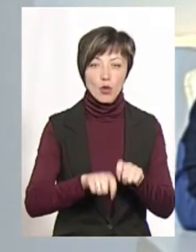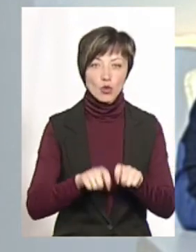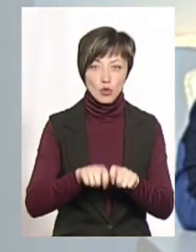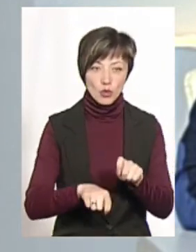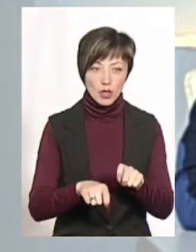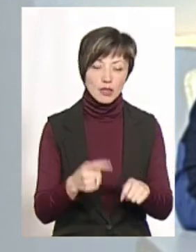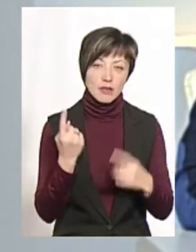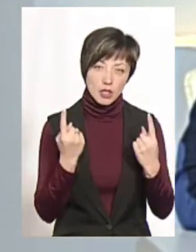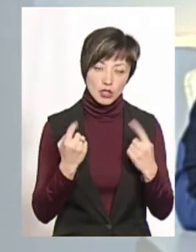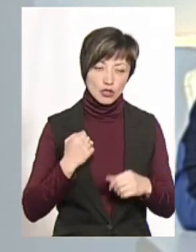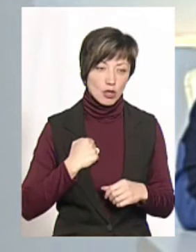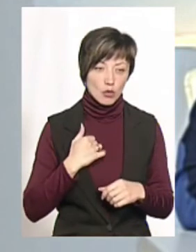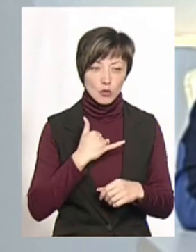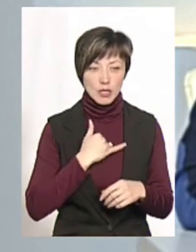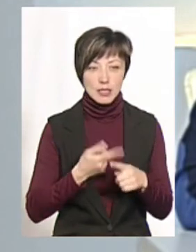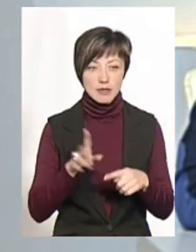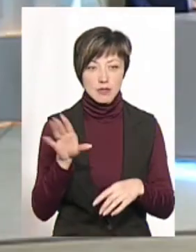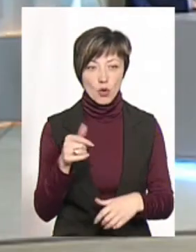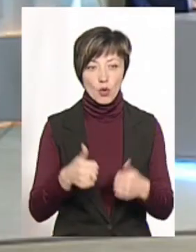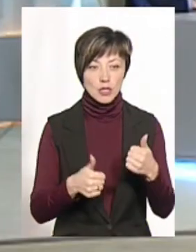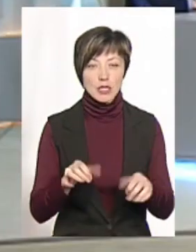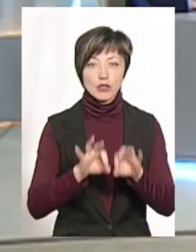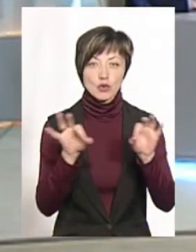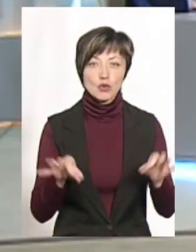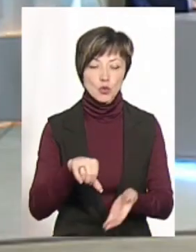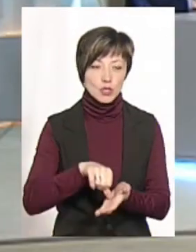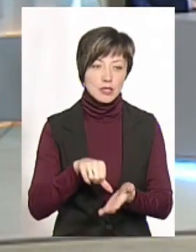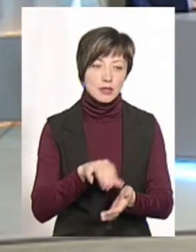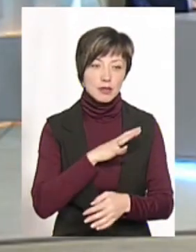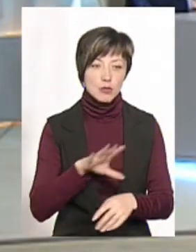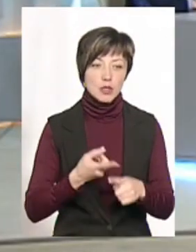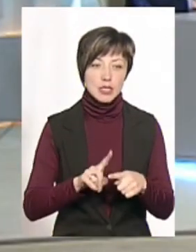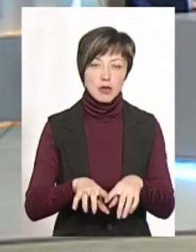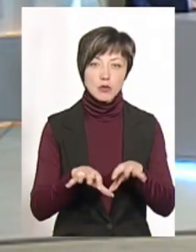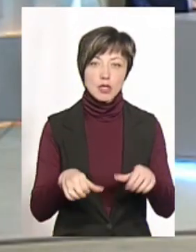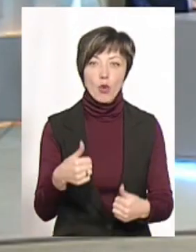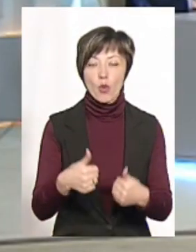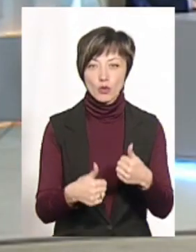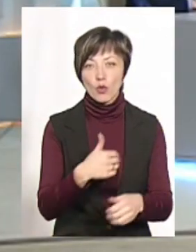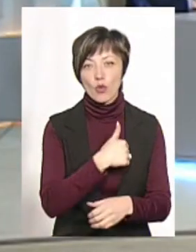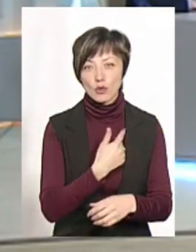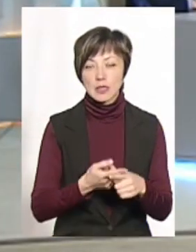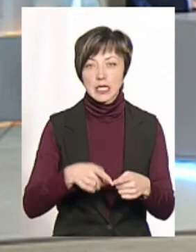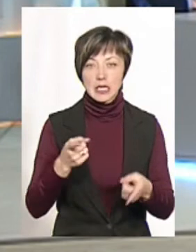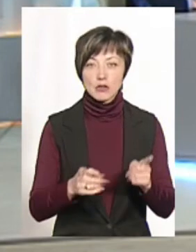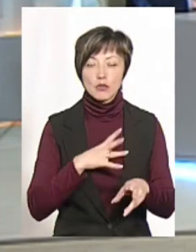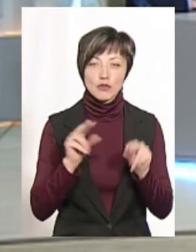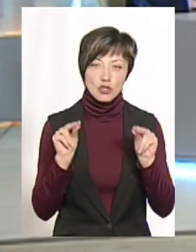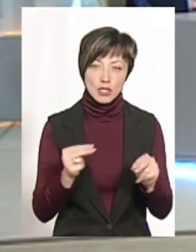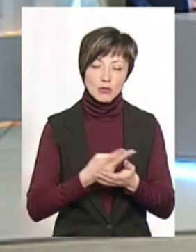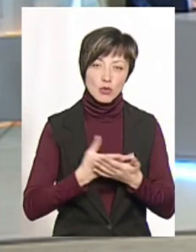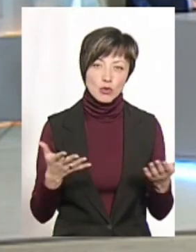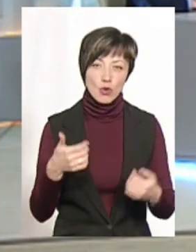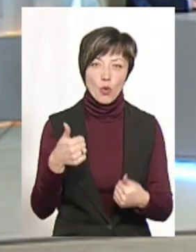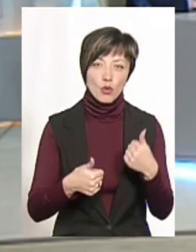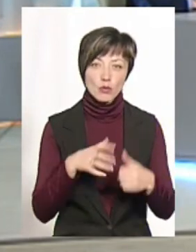контролю. На превеликий жаль, в нас на ці всі конкурси не було жодного учасника. Ця посада конкурсна, ми хочемо, аби це дійсно був чесний,